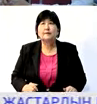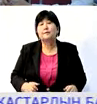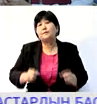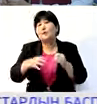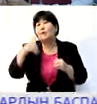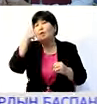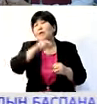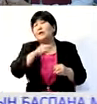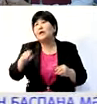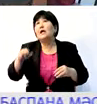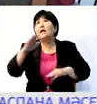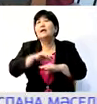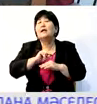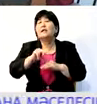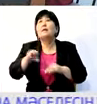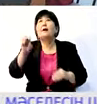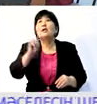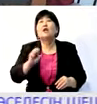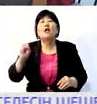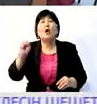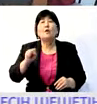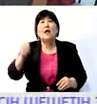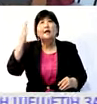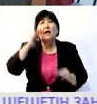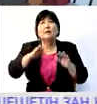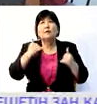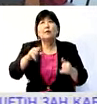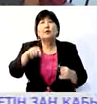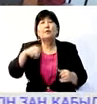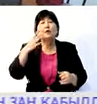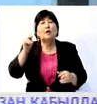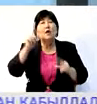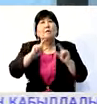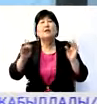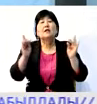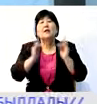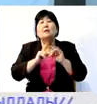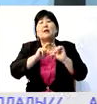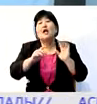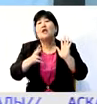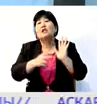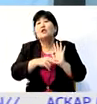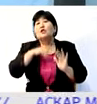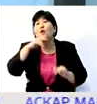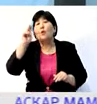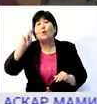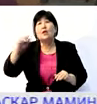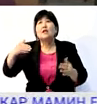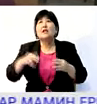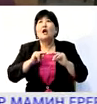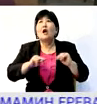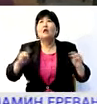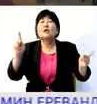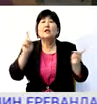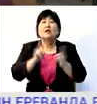15 жылдан кейінгі сабақ Еркін Әуелбеков атындағы дарынды балаларға арналған нөмір 4-ші мектеп-интернатының 8-ші сынып оқушыларын бұл күні жаңа ұстаз қарсы